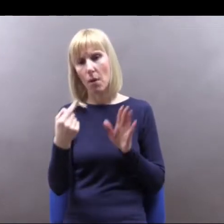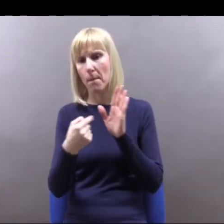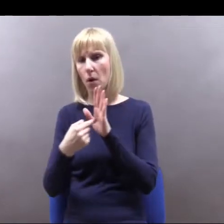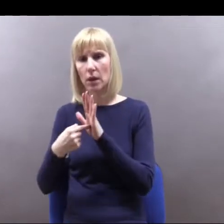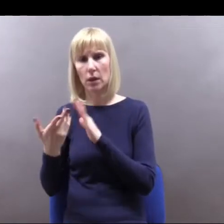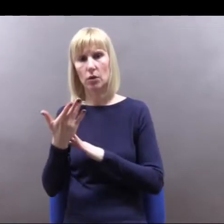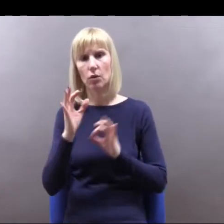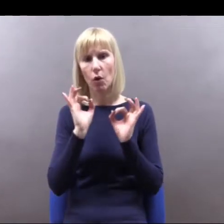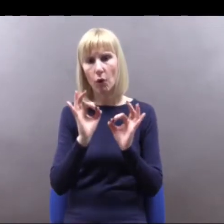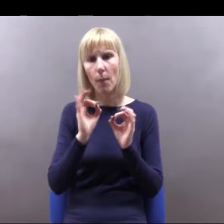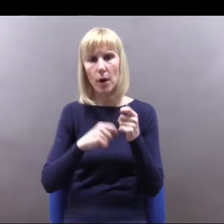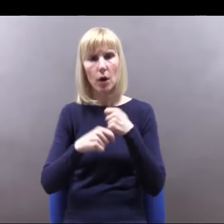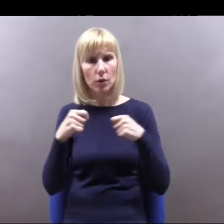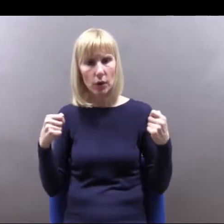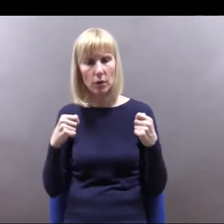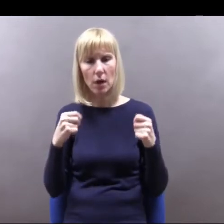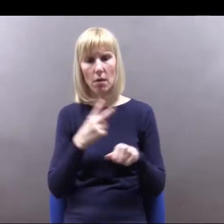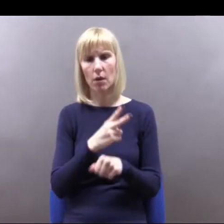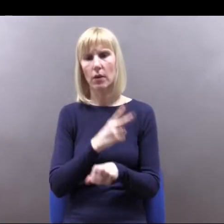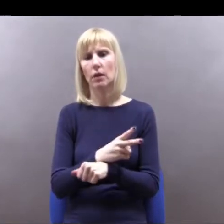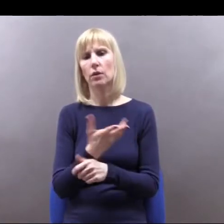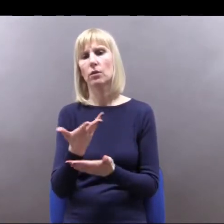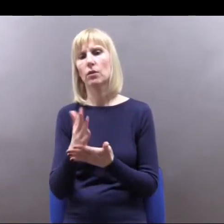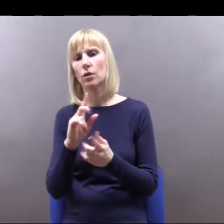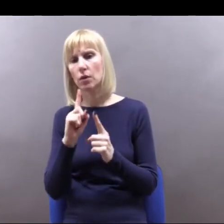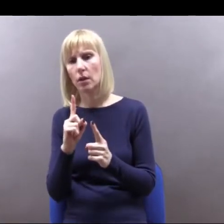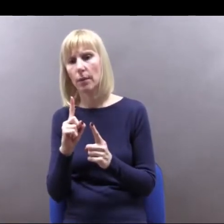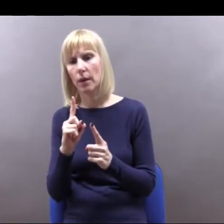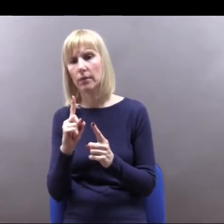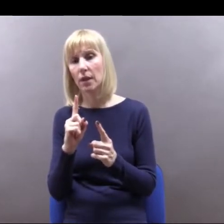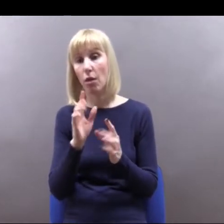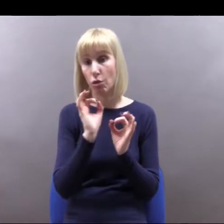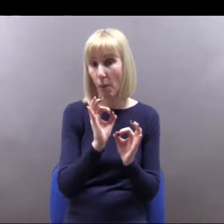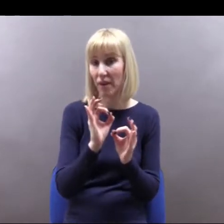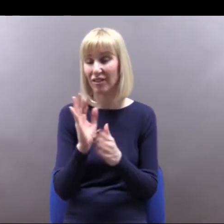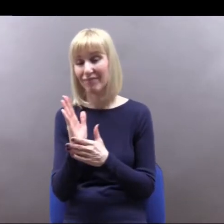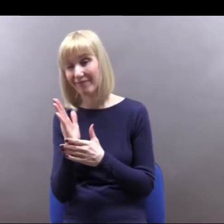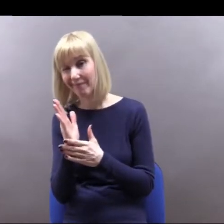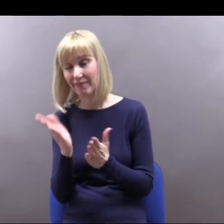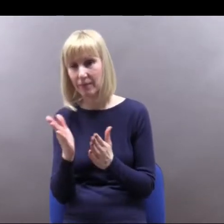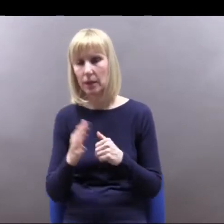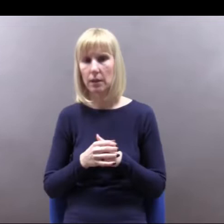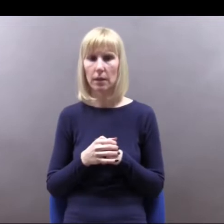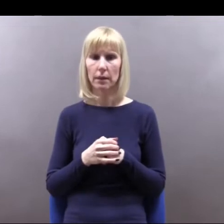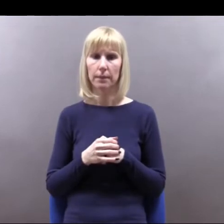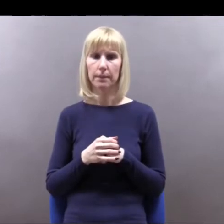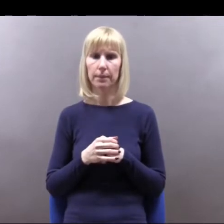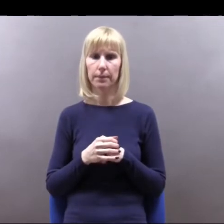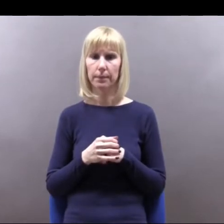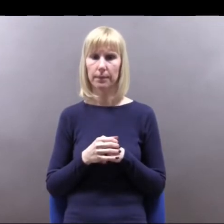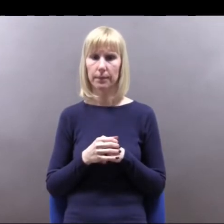ocenić, czy są dobrym rozwiązaniem dostępnościowym, czy są średnim rozwiązaniem dostępnościowym.